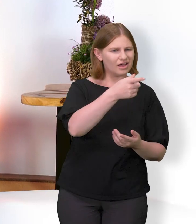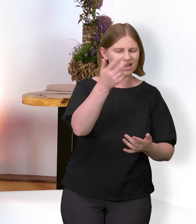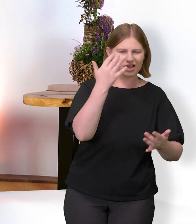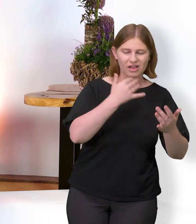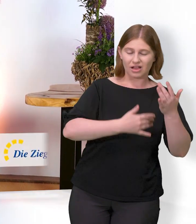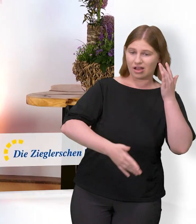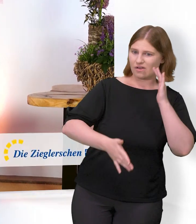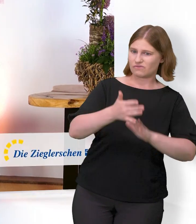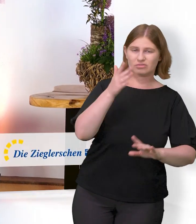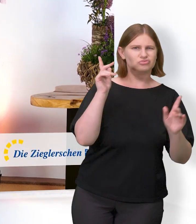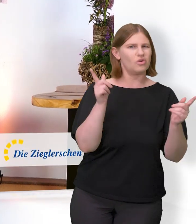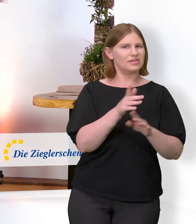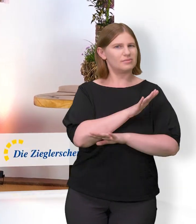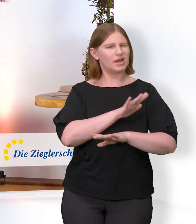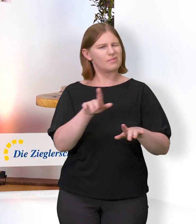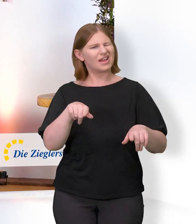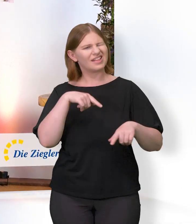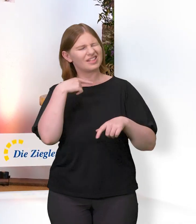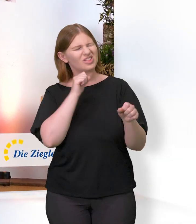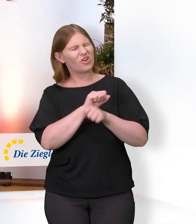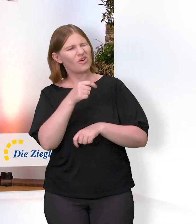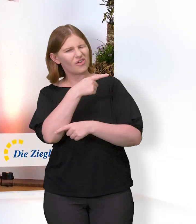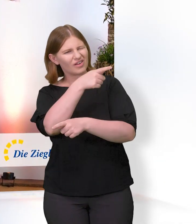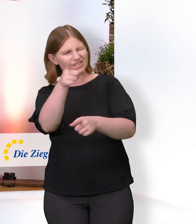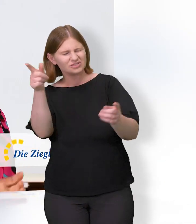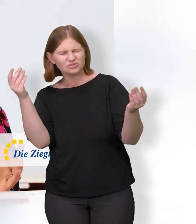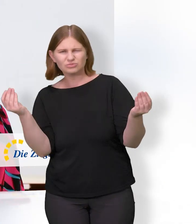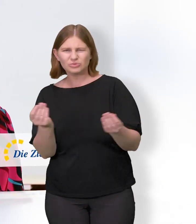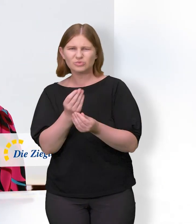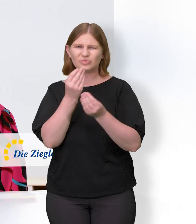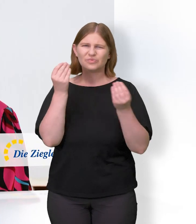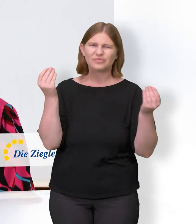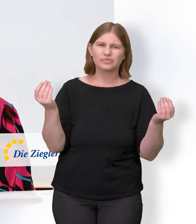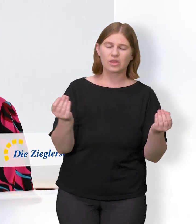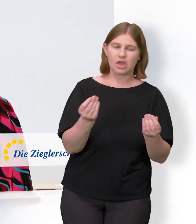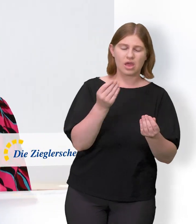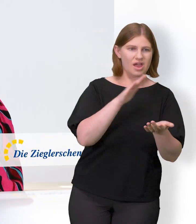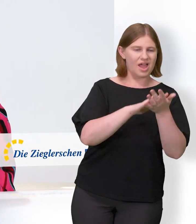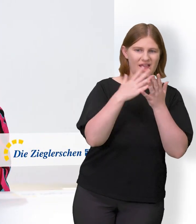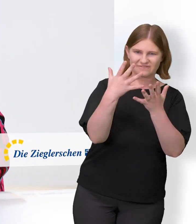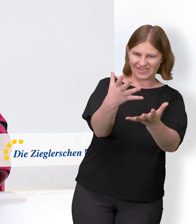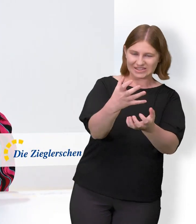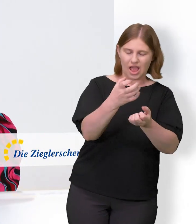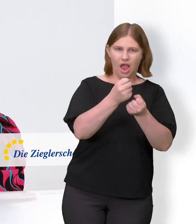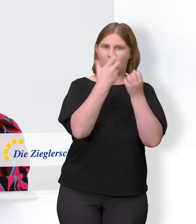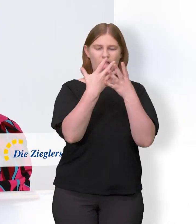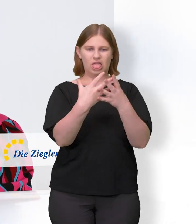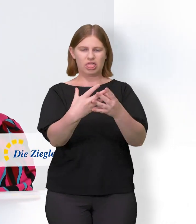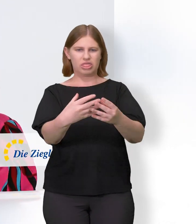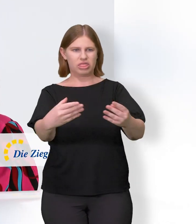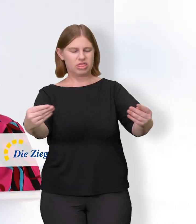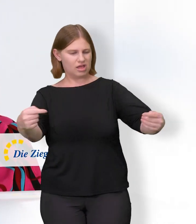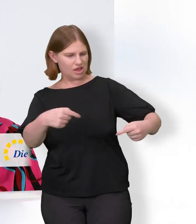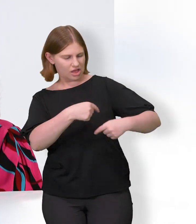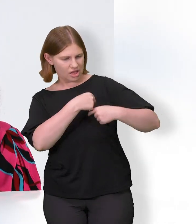enden. Doch dann spürst du, es entgleitet deinen Händen und dein